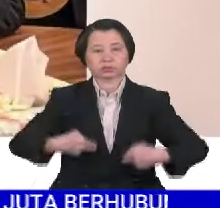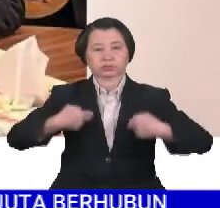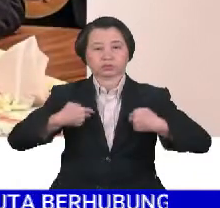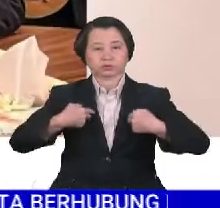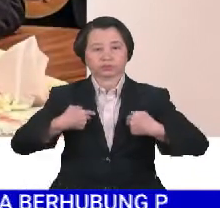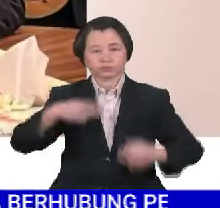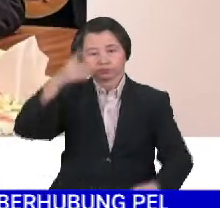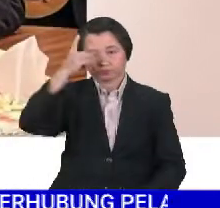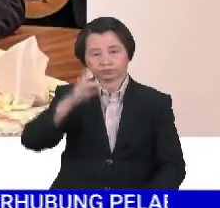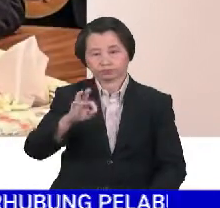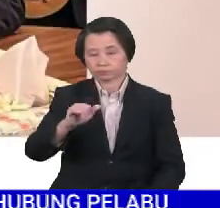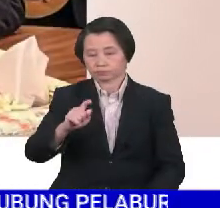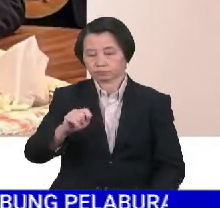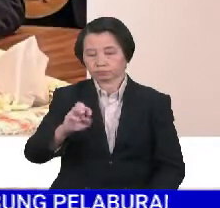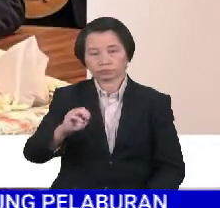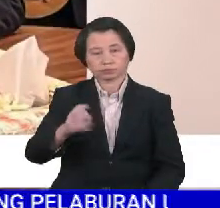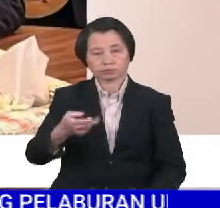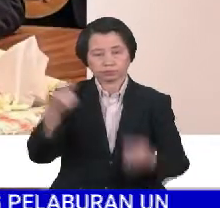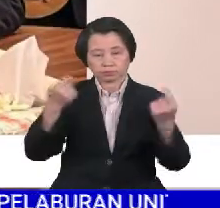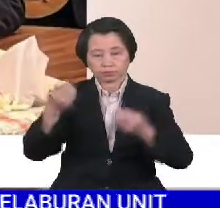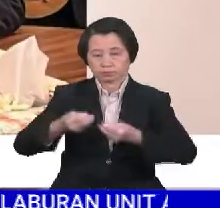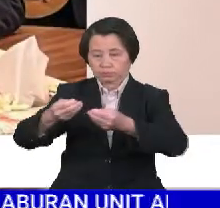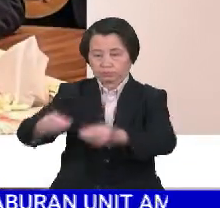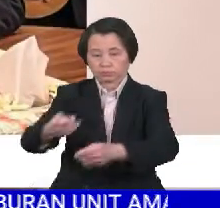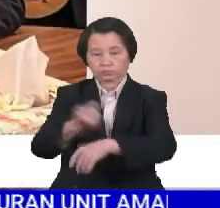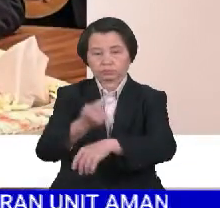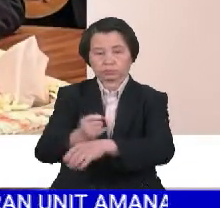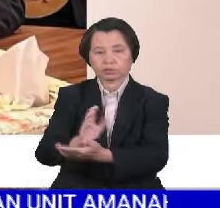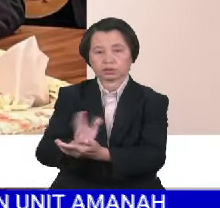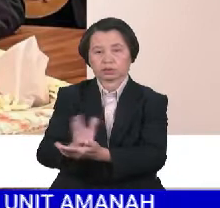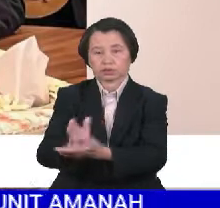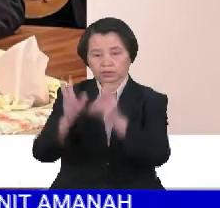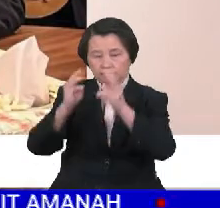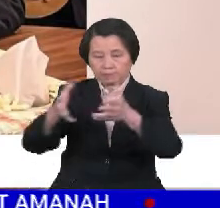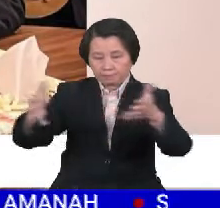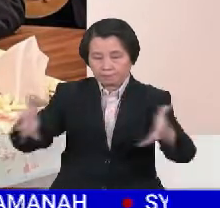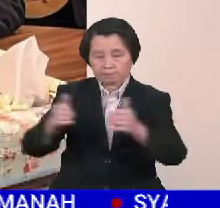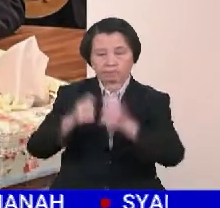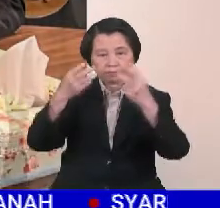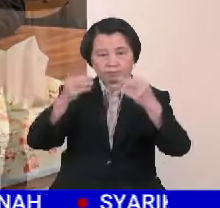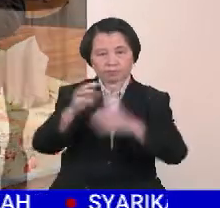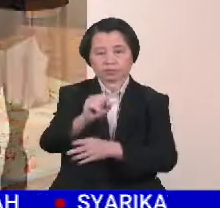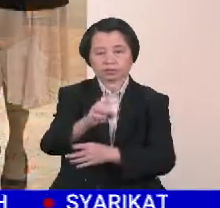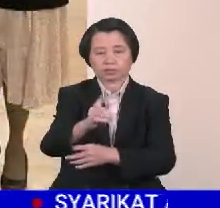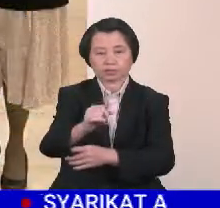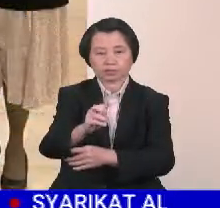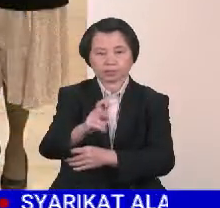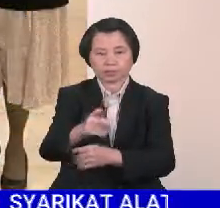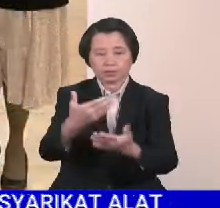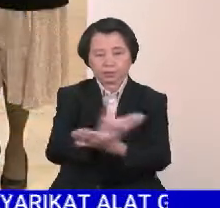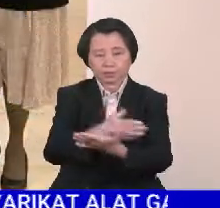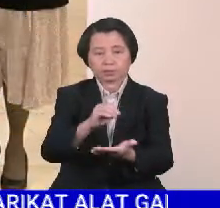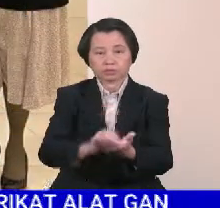atau sifat Imah berkata demikian pada majelis penyerahan tugas pemangku pengurusan besar kepada pengurus besar sedih yang baharu di